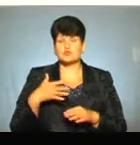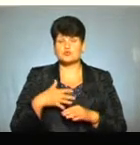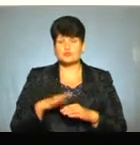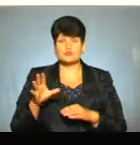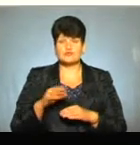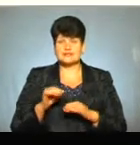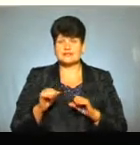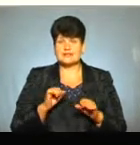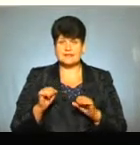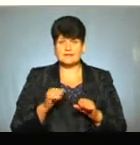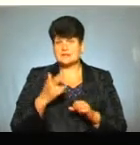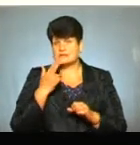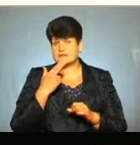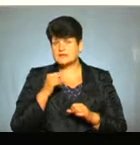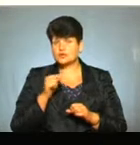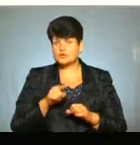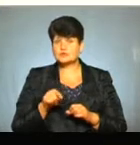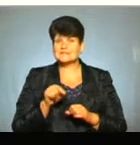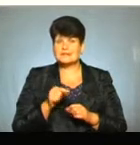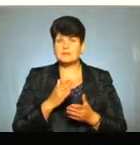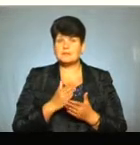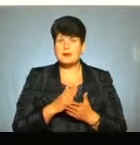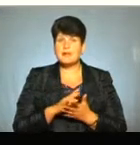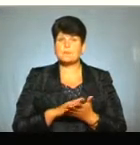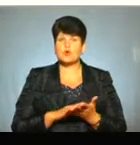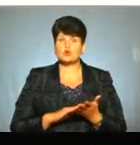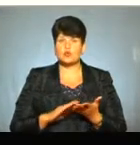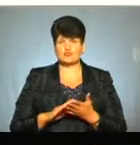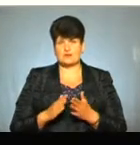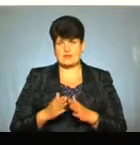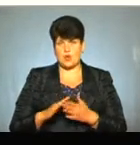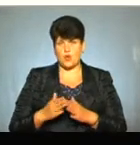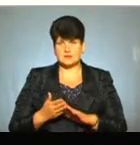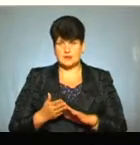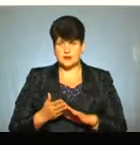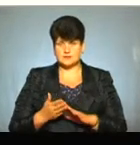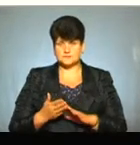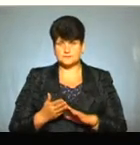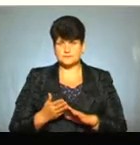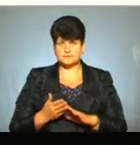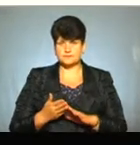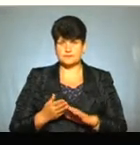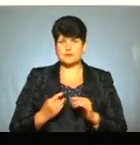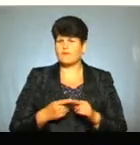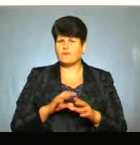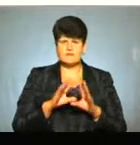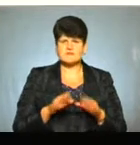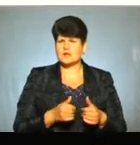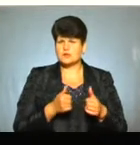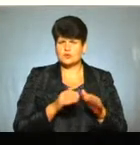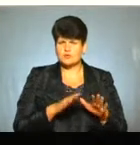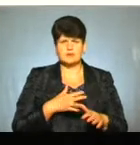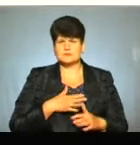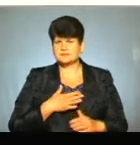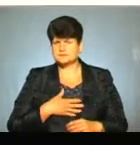усі керівники звикли до того, що з ними мали б продовжувати контракт, так, все добре, вони